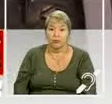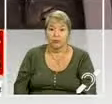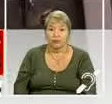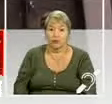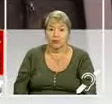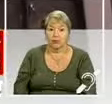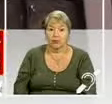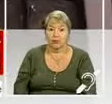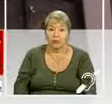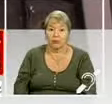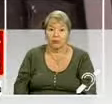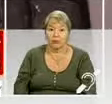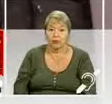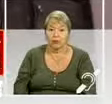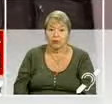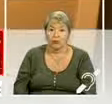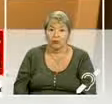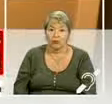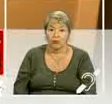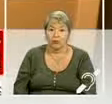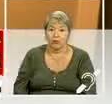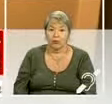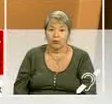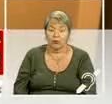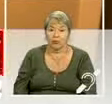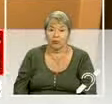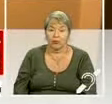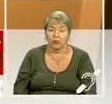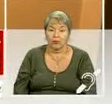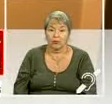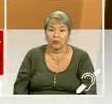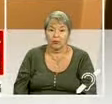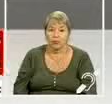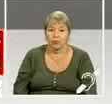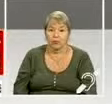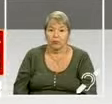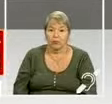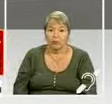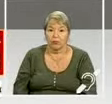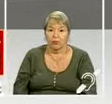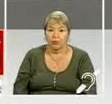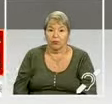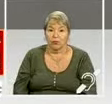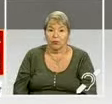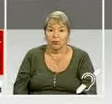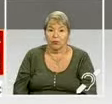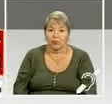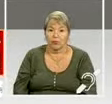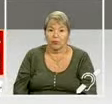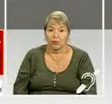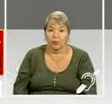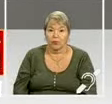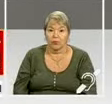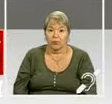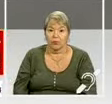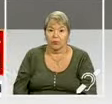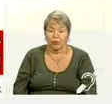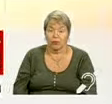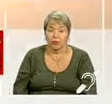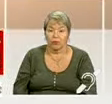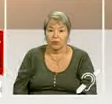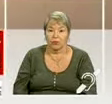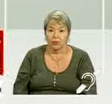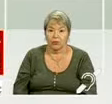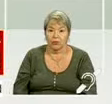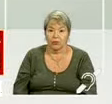care se încadrează în limitele de consum, vor beneficia de plafoanele prevăzute de lege de 68, respectiv de 80 de